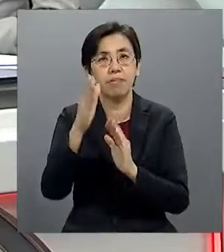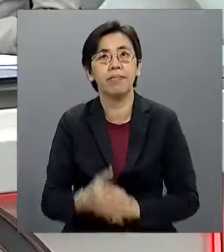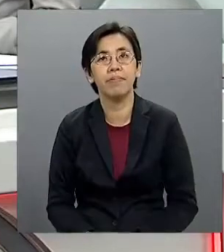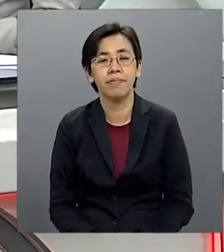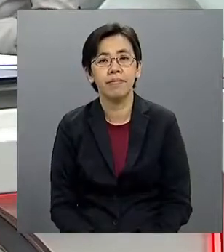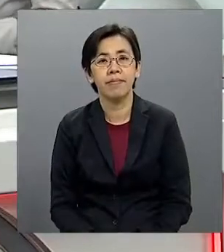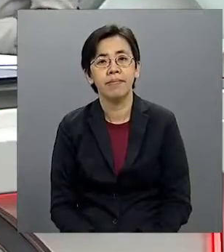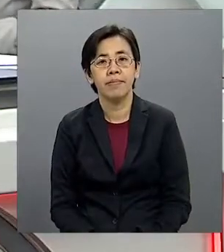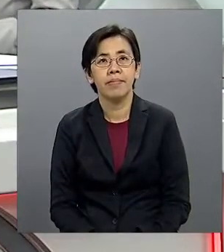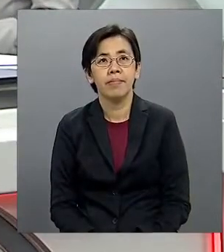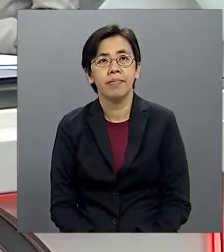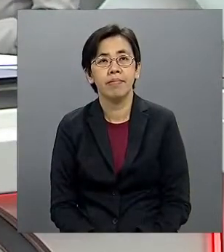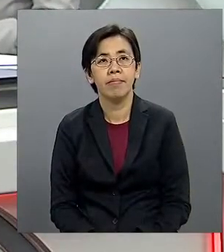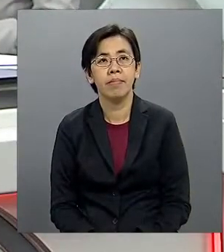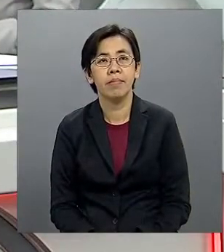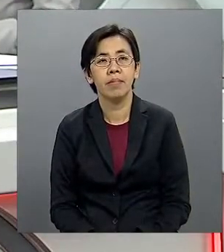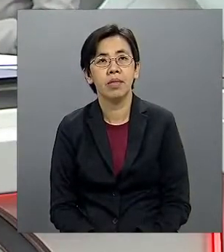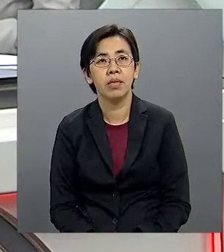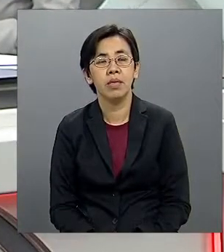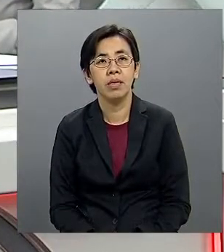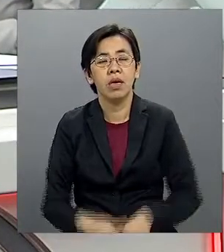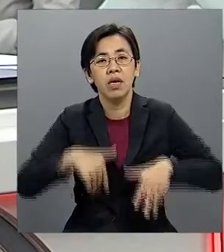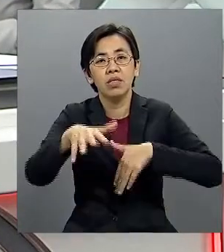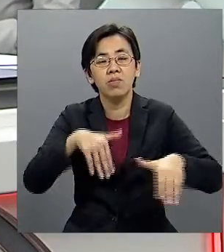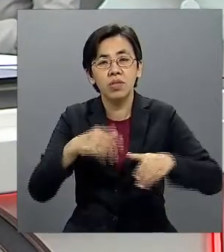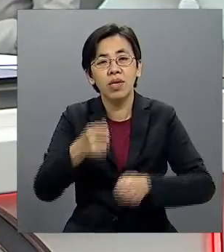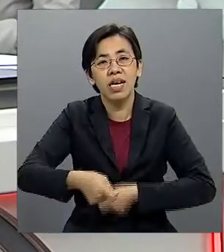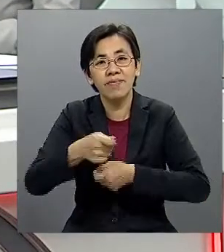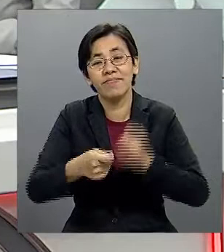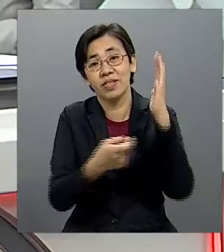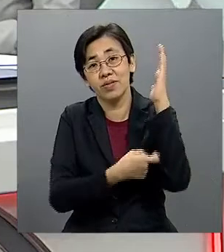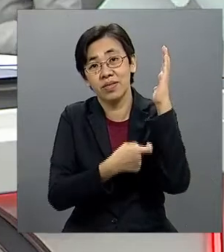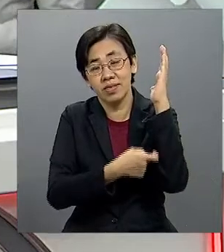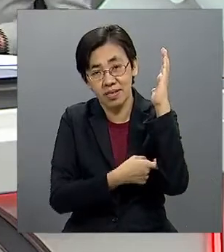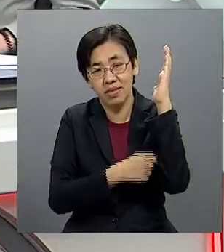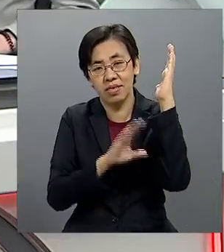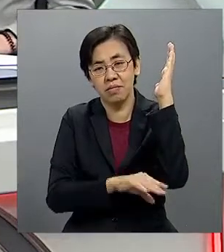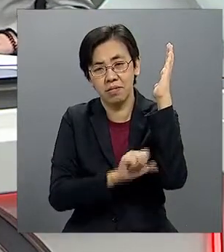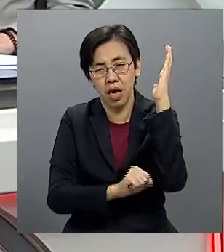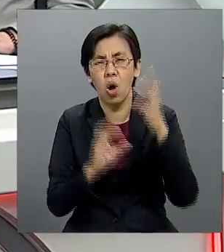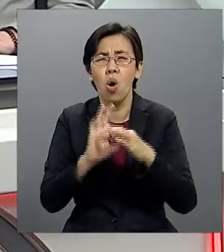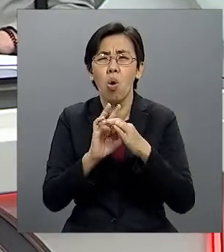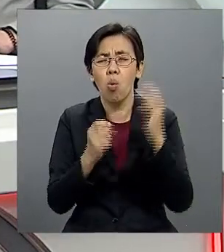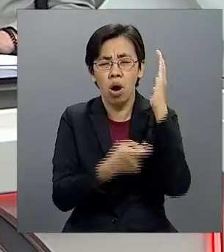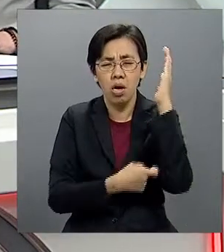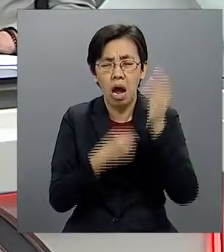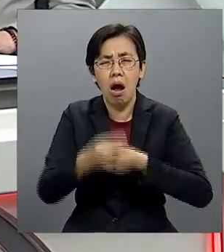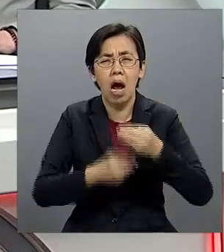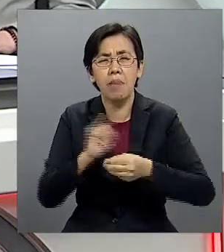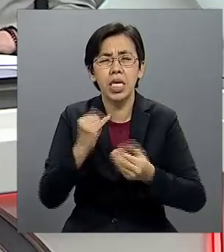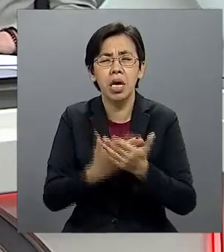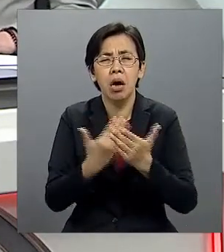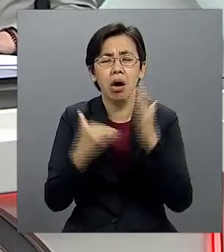และชาวสวนยางในจังหวัดสงขลายังคงกังวลนะครับว่าราคายางพาราจะกลับมาตกต่ำอีกครั้งในช่วงใกล้เข้าสู่เทศกาล